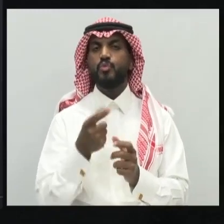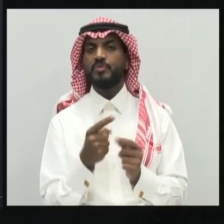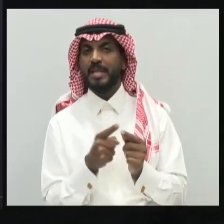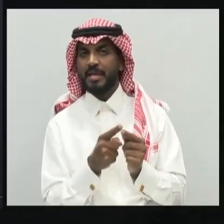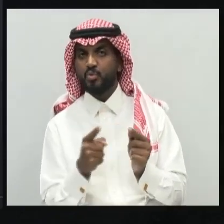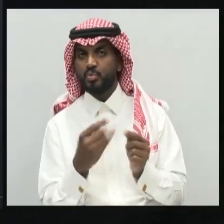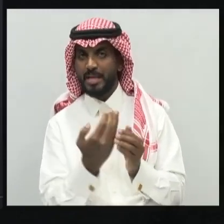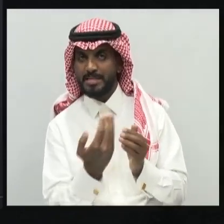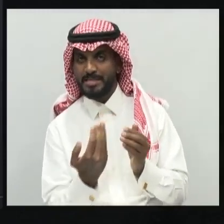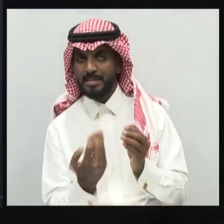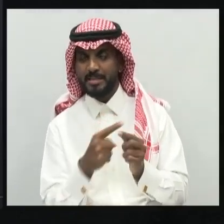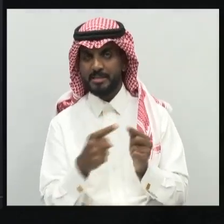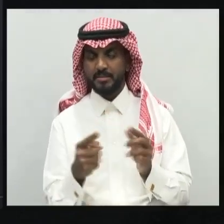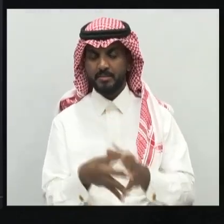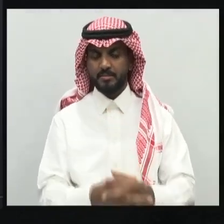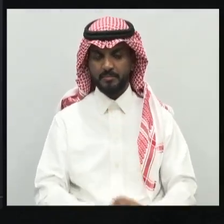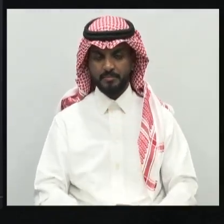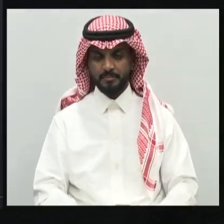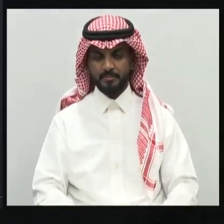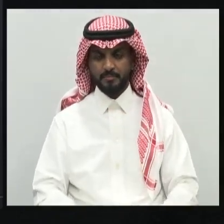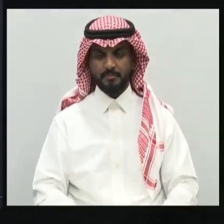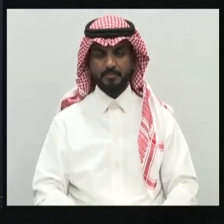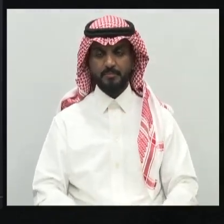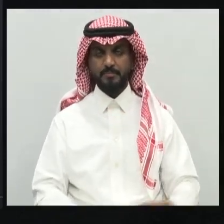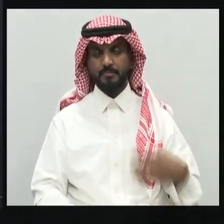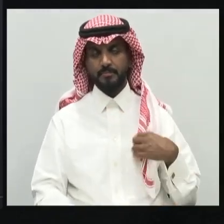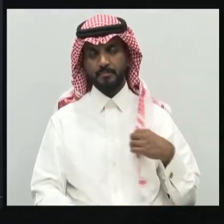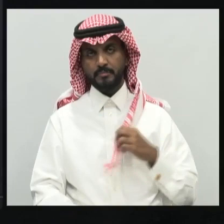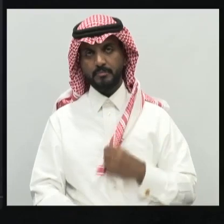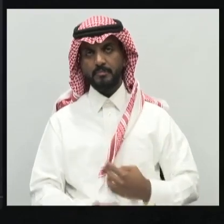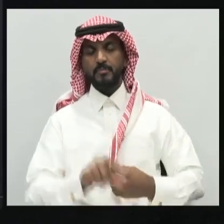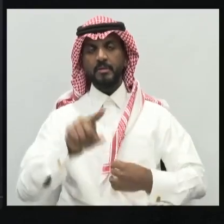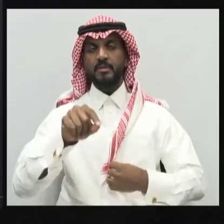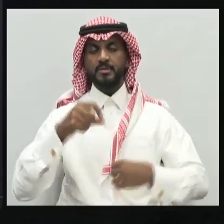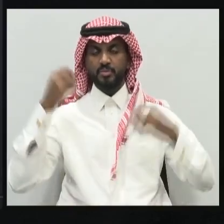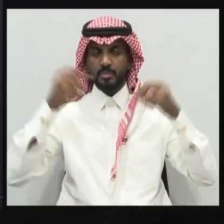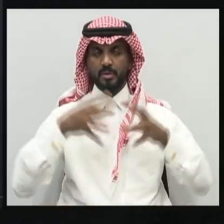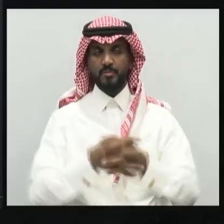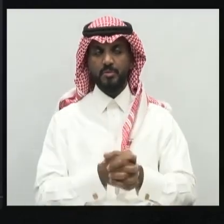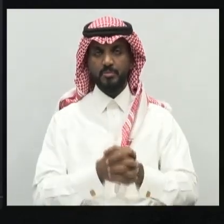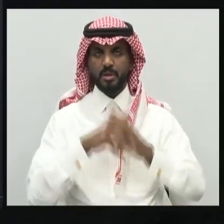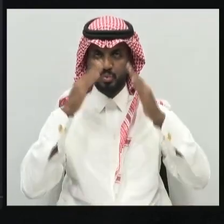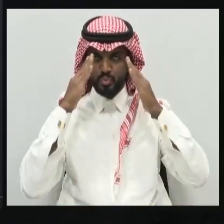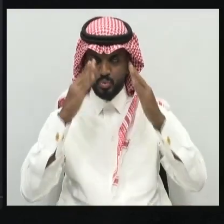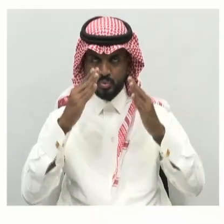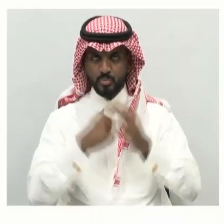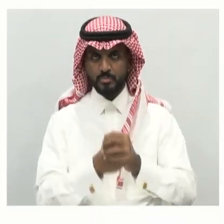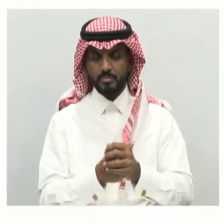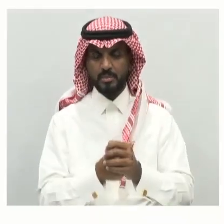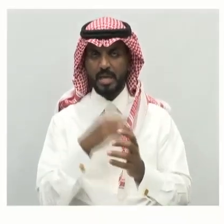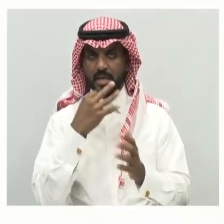تنزل عن السطر قليلا احسنتم وبارك الله فيكم اشكركم على حسن